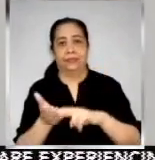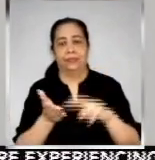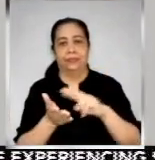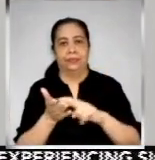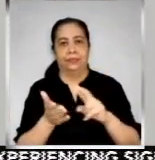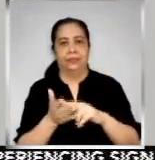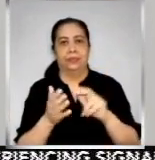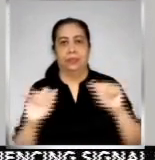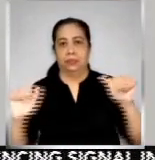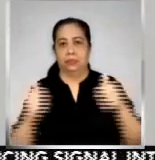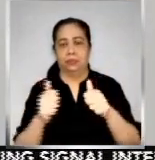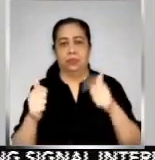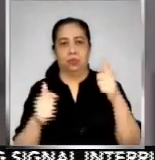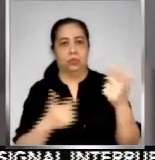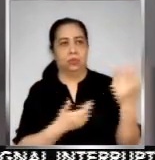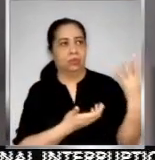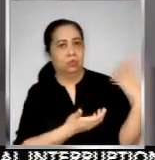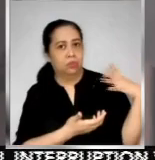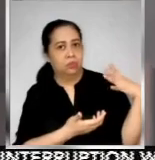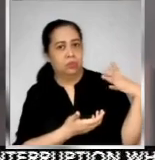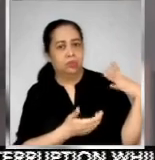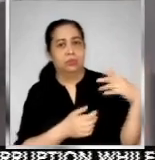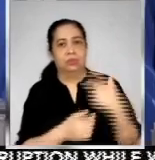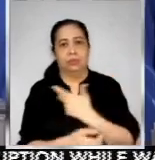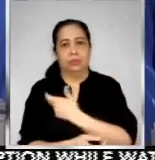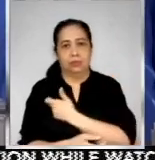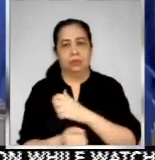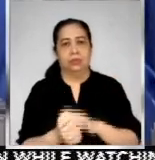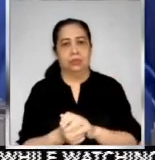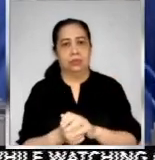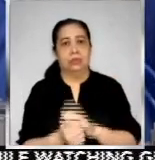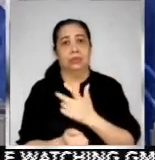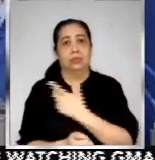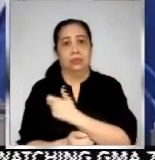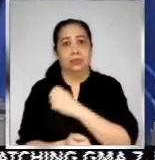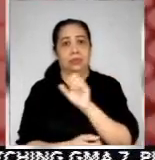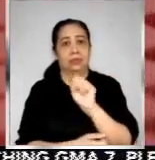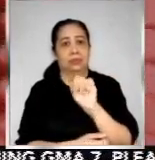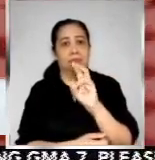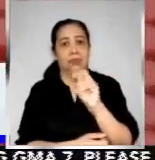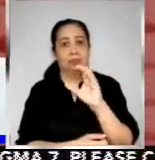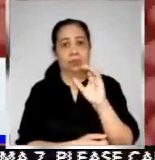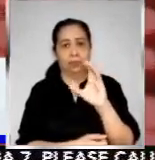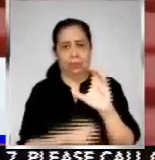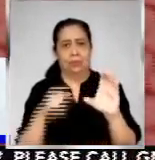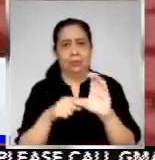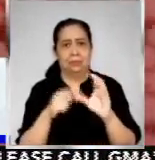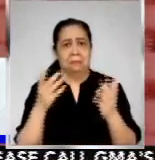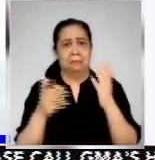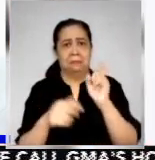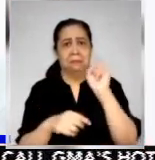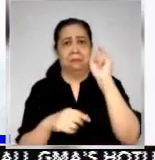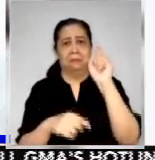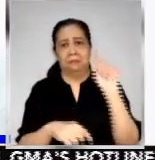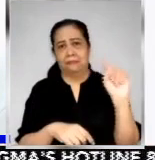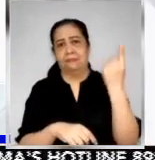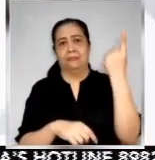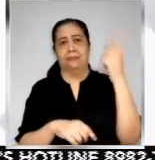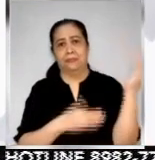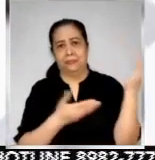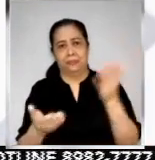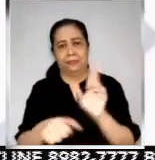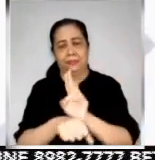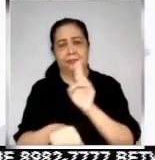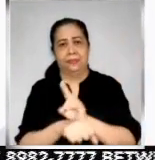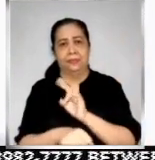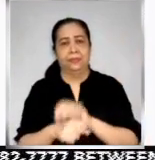sa inaabangang vaccine rollout. Ang bakunang Sinovac ng China pa naman ang posibleng maunang gamitin dito. It's going to complicate